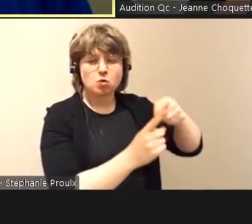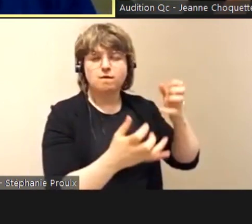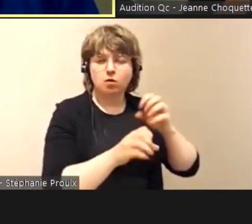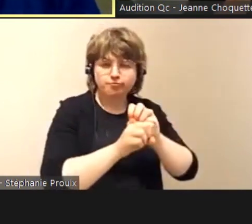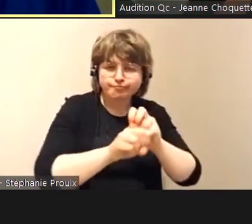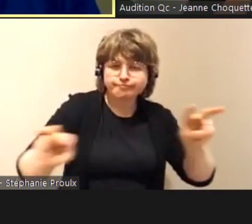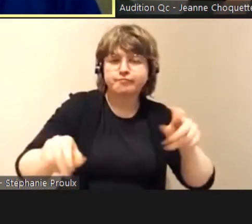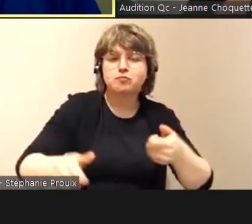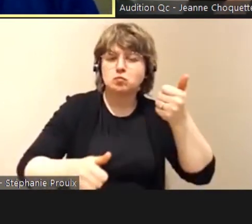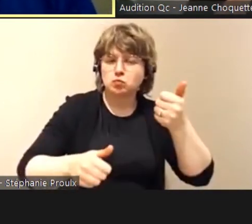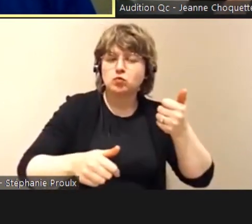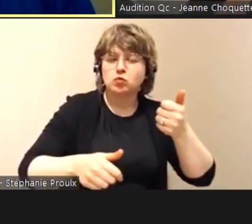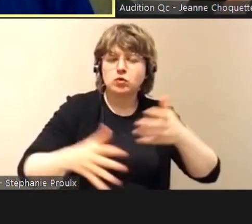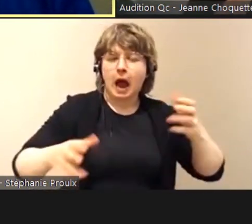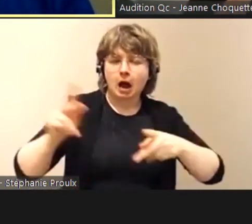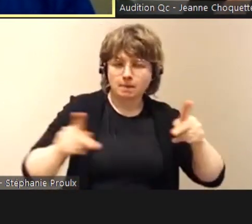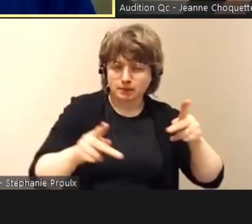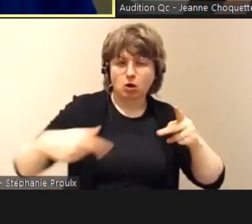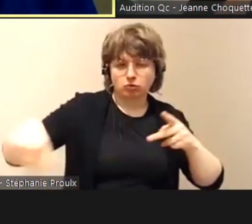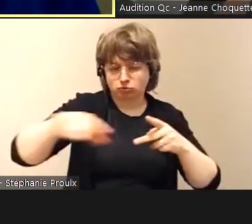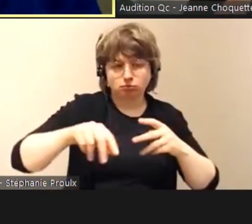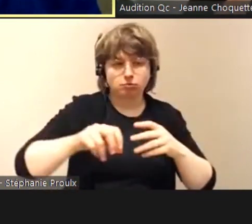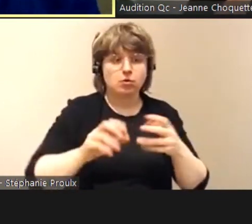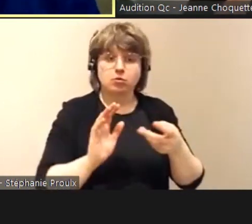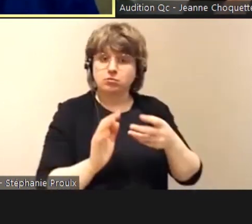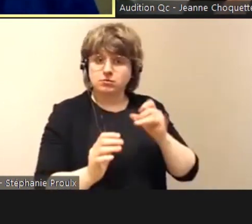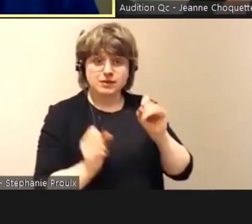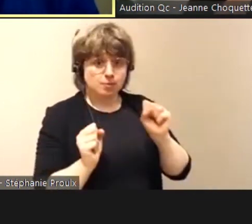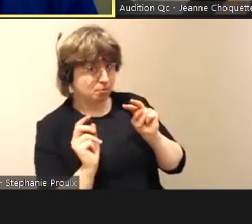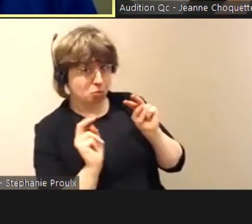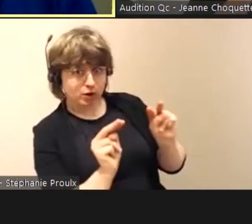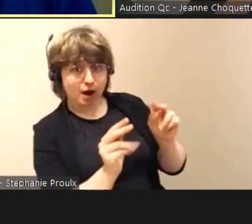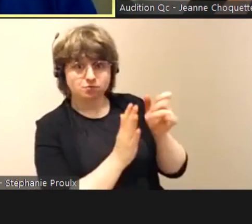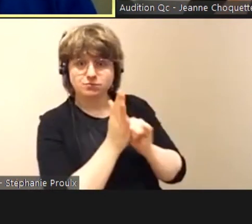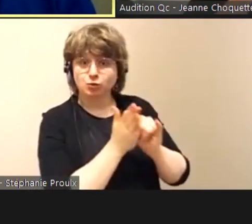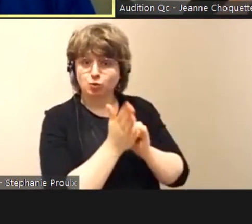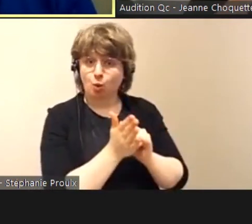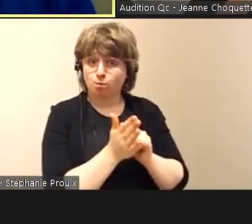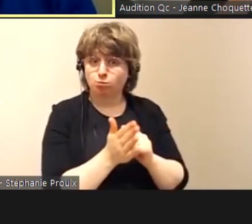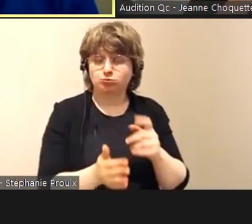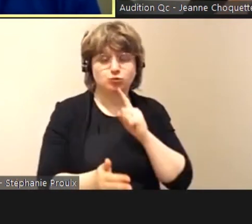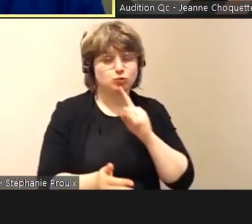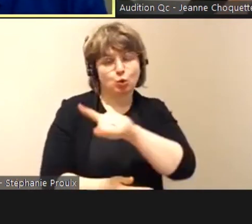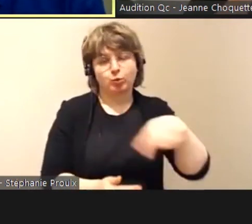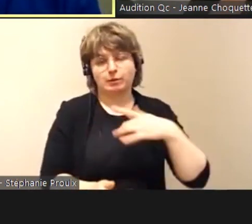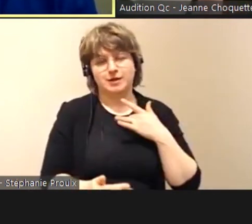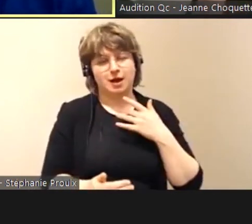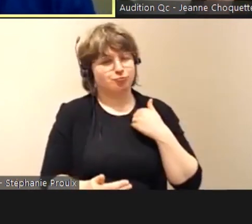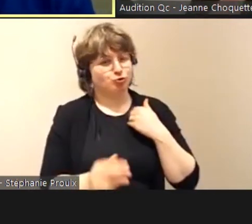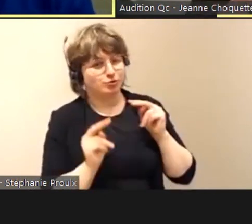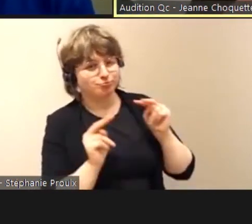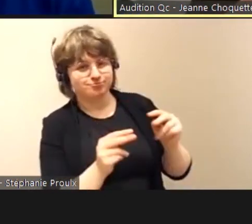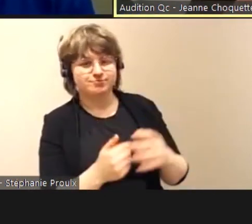Alors, si vous avez la chance, allez les regarder. Je suis certain que vous allez trouver ça utile.